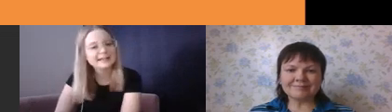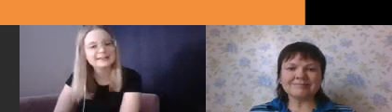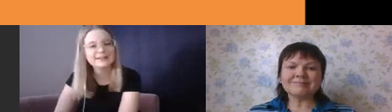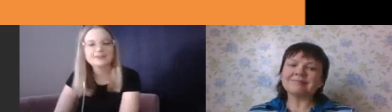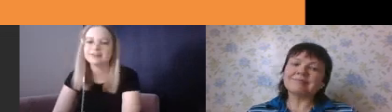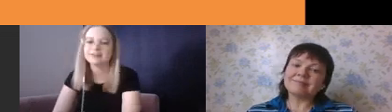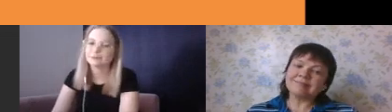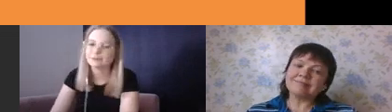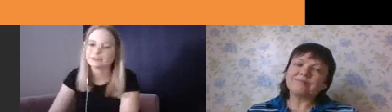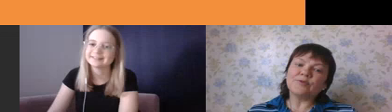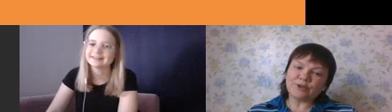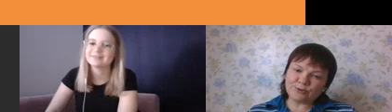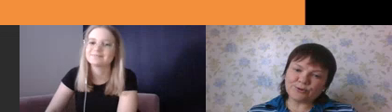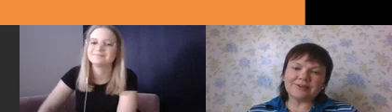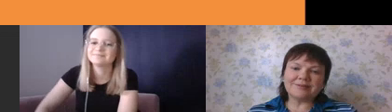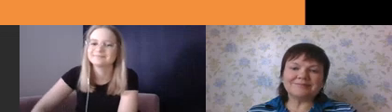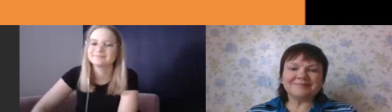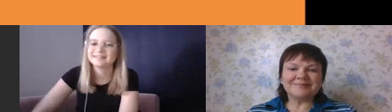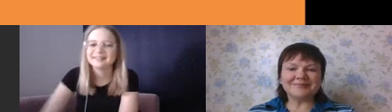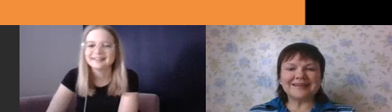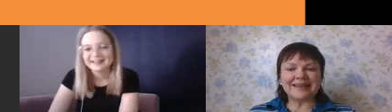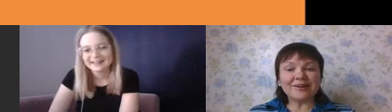mitte planeerida, vaid kujundada.